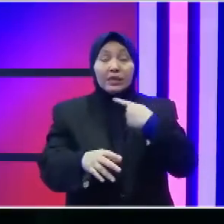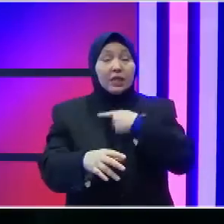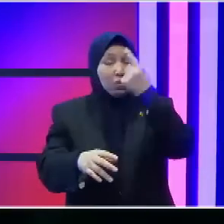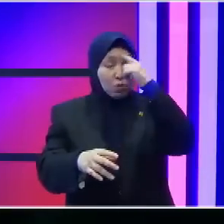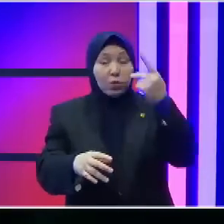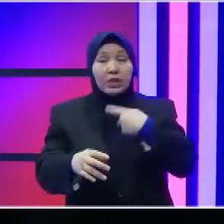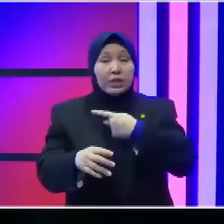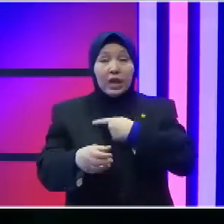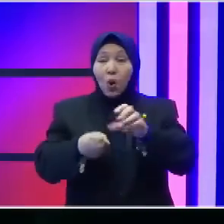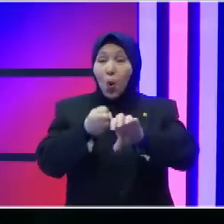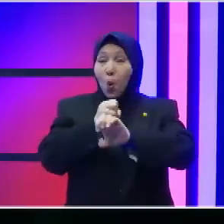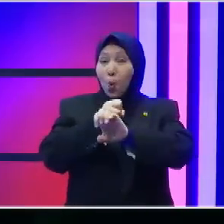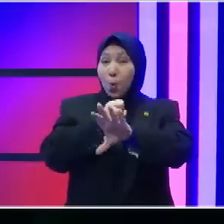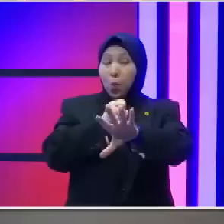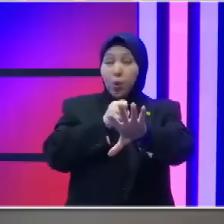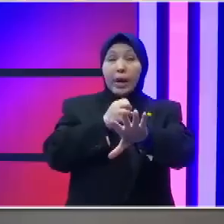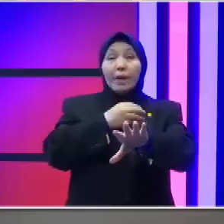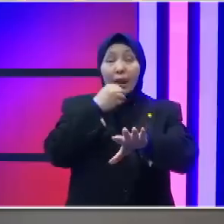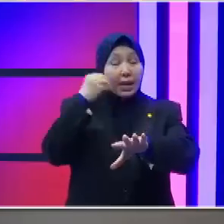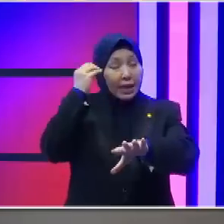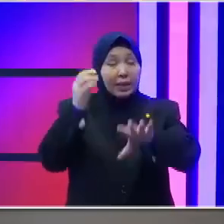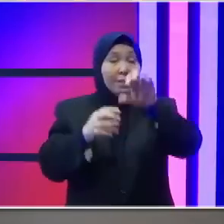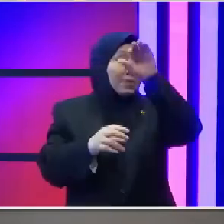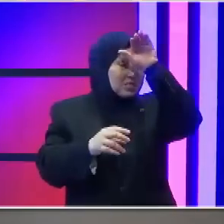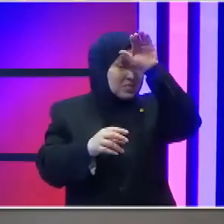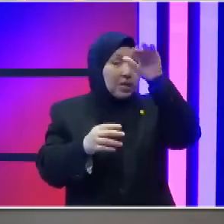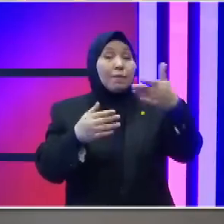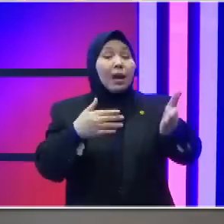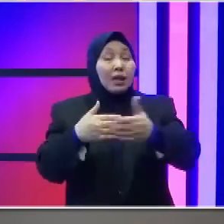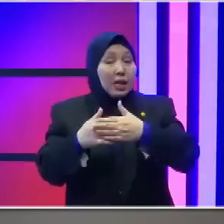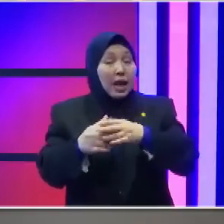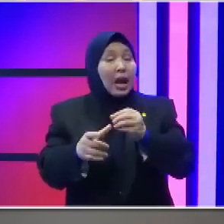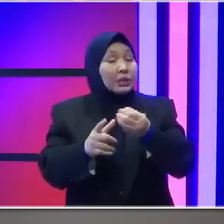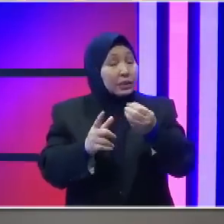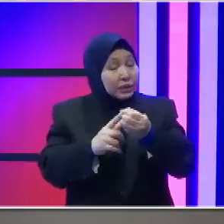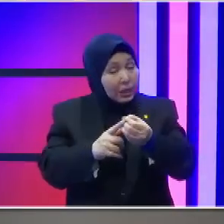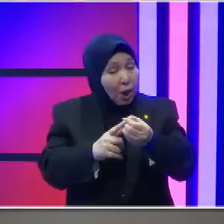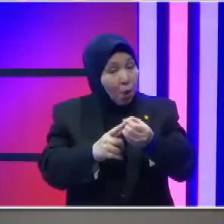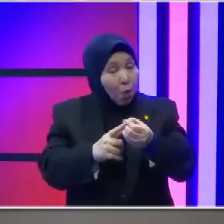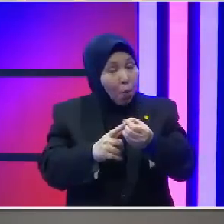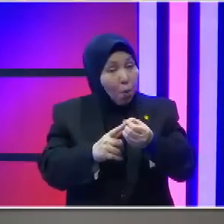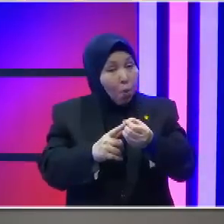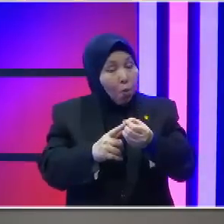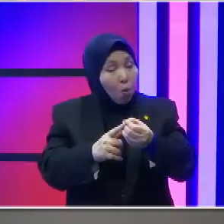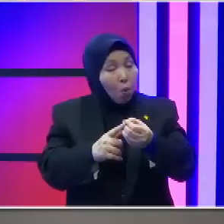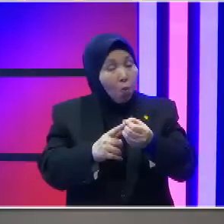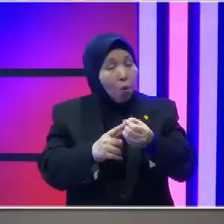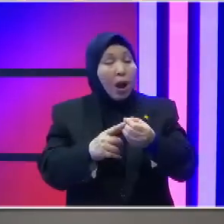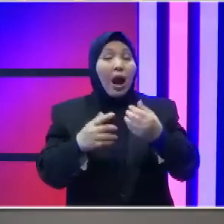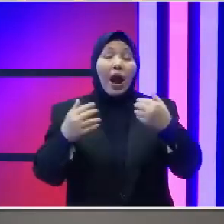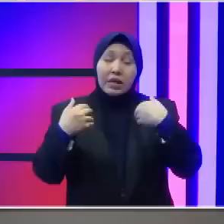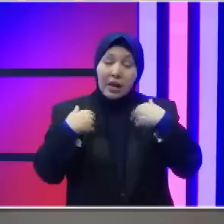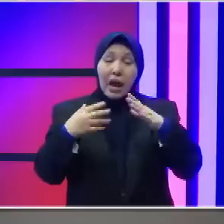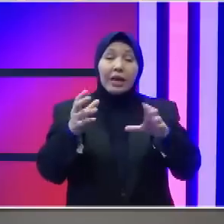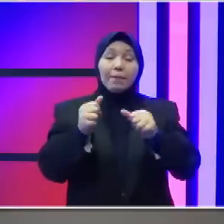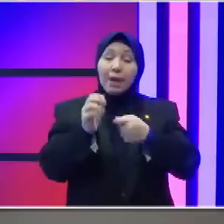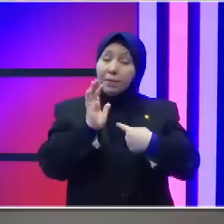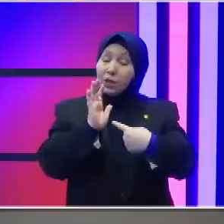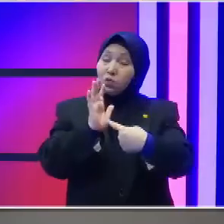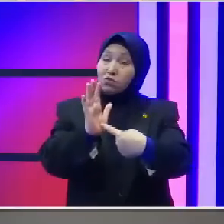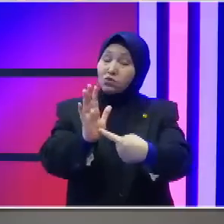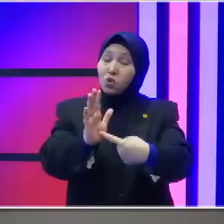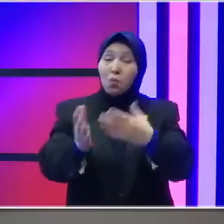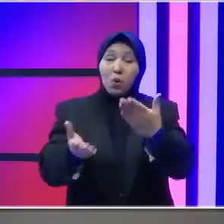adalah torchlight Ustaz ya, nak balik ke Mesir balik semula, atau au ajidu ala nari huda, ataupun adalah dapat petunjuk, mungkin